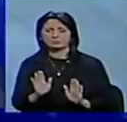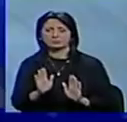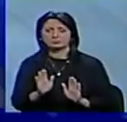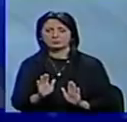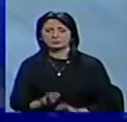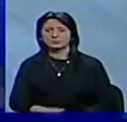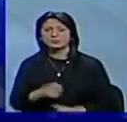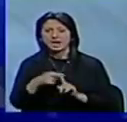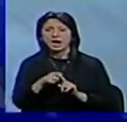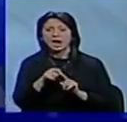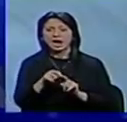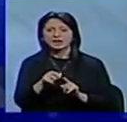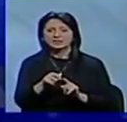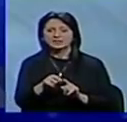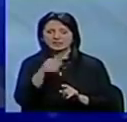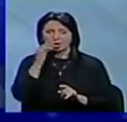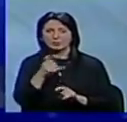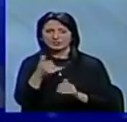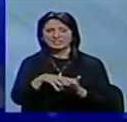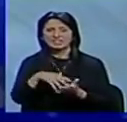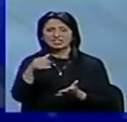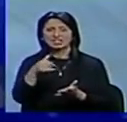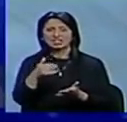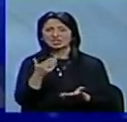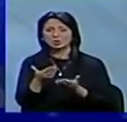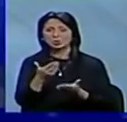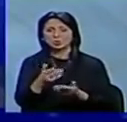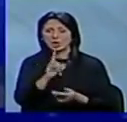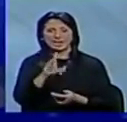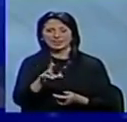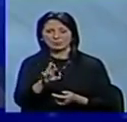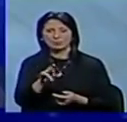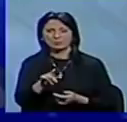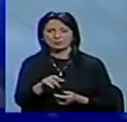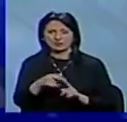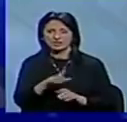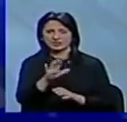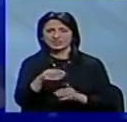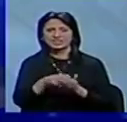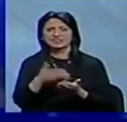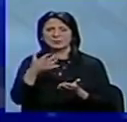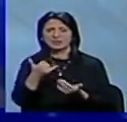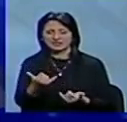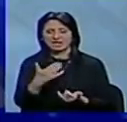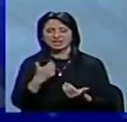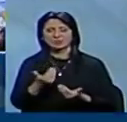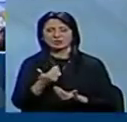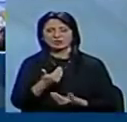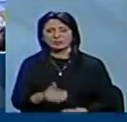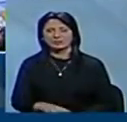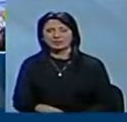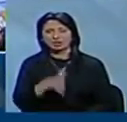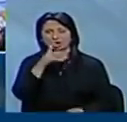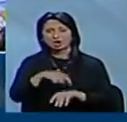იმიტომ რომ ამ გამოცდებაზე ეს რომ არა, ეს გამოცდება დღეს გიჩი არის ასევე და გიჩი დღეს არის ჩემთვის ალბათ ყველაზე ერთ-ერთი ყველაზე ძვირფასი რაღაცა, რაც არის ჩემ ცხოვრებაში. კარგით,